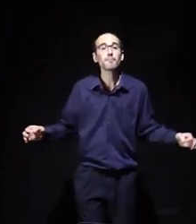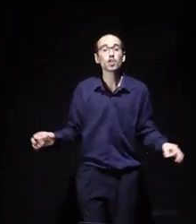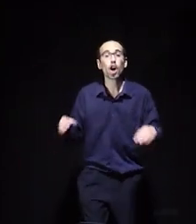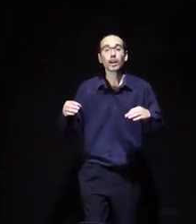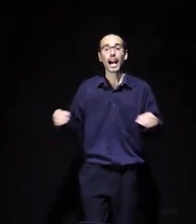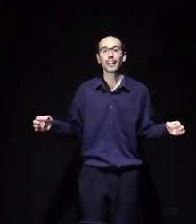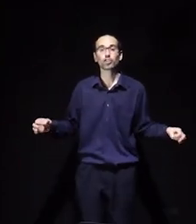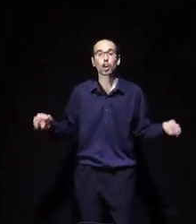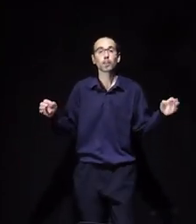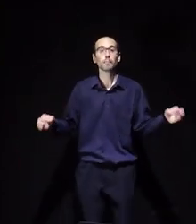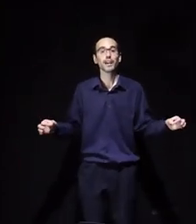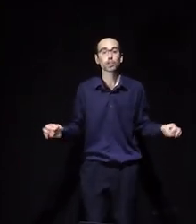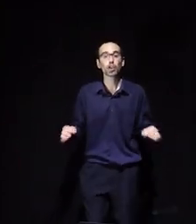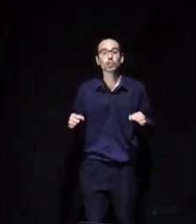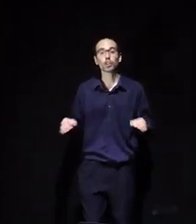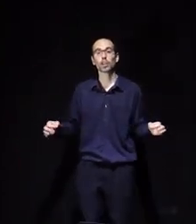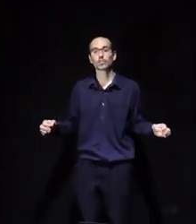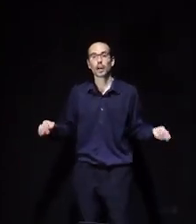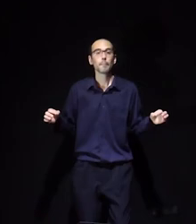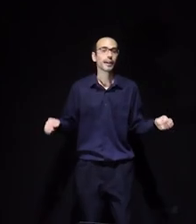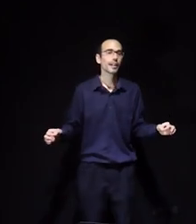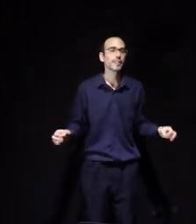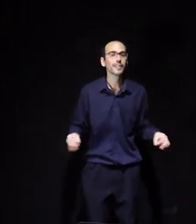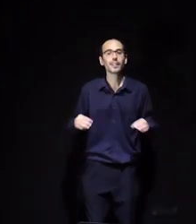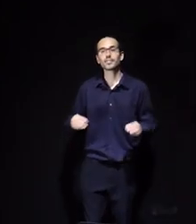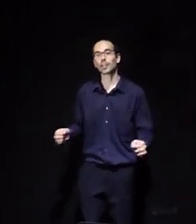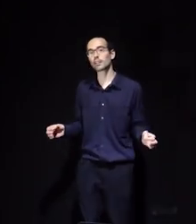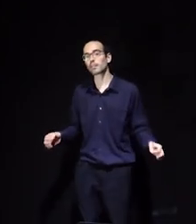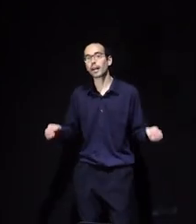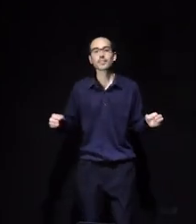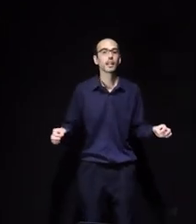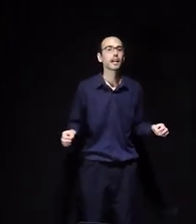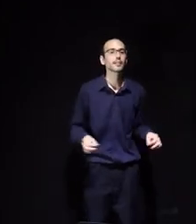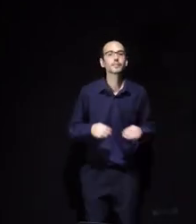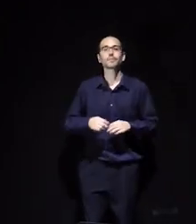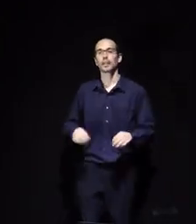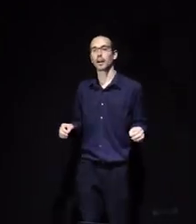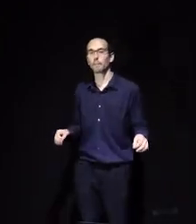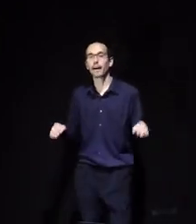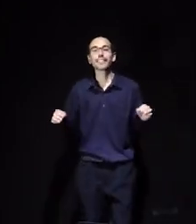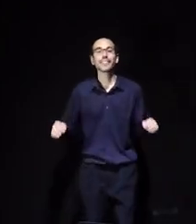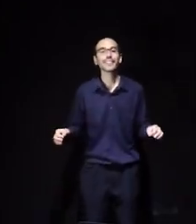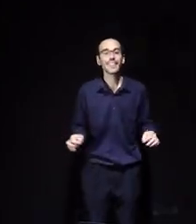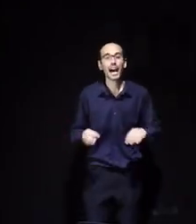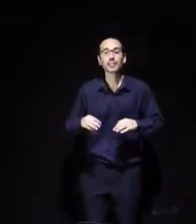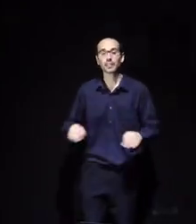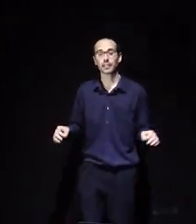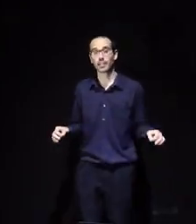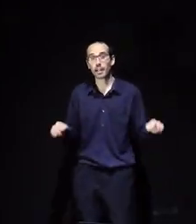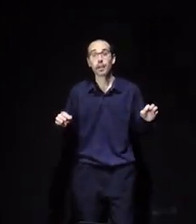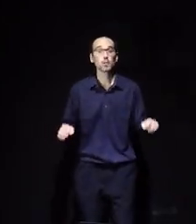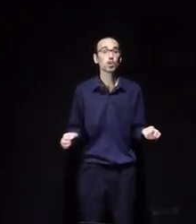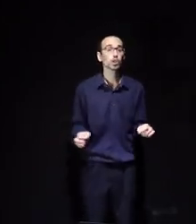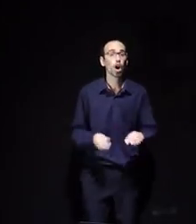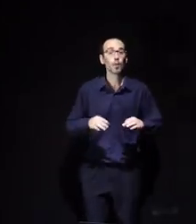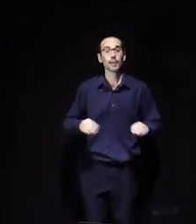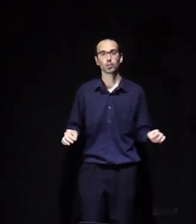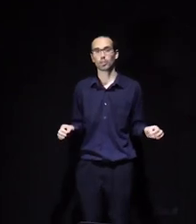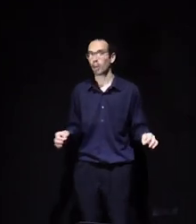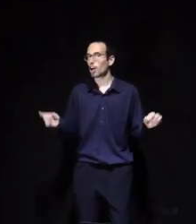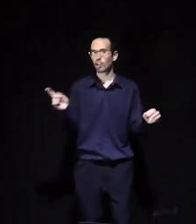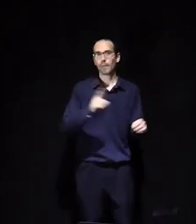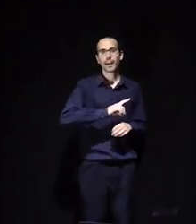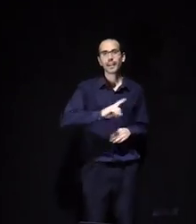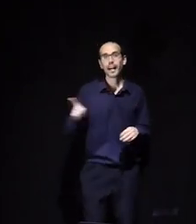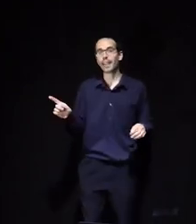Soc prim, soc alt, soc baix, soc gros, m'agrada el germans crat. Petit, eixerit, rabiut o